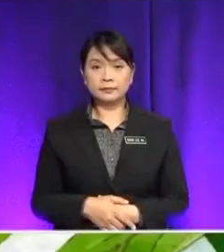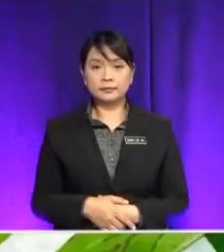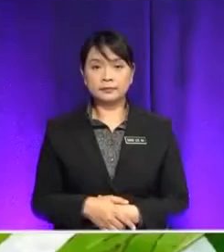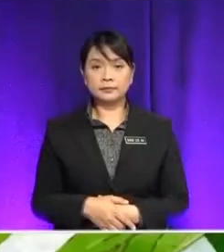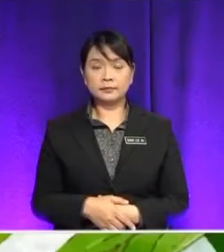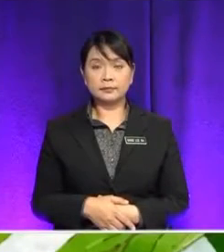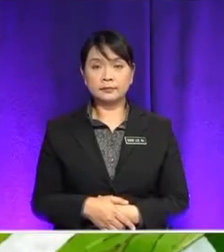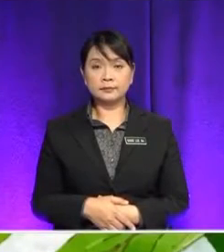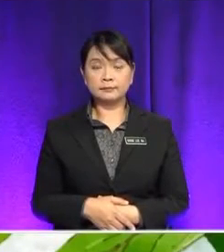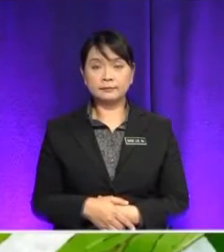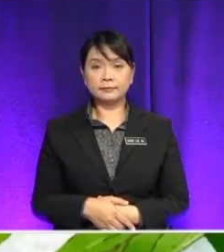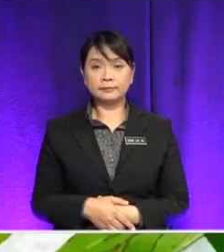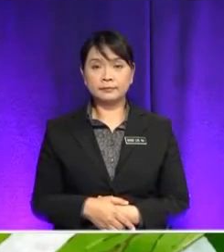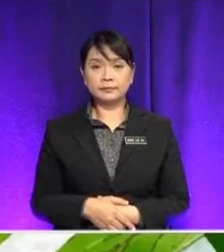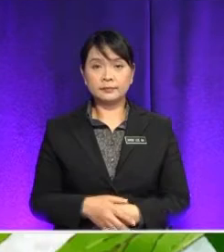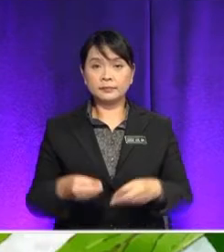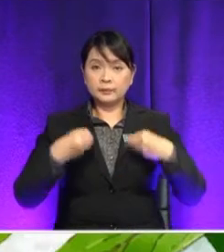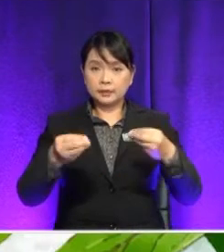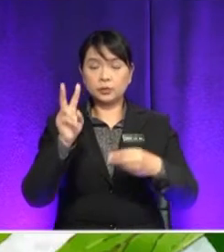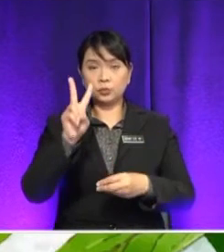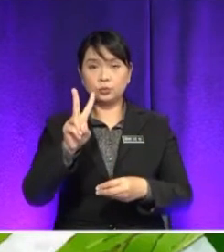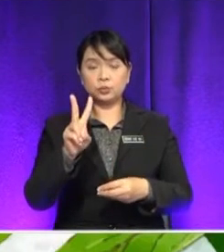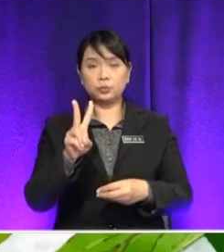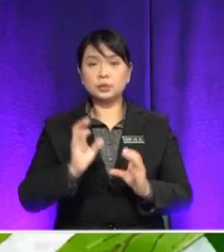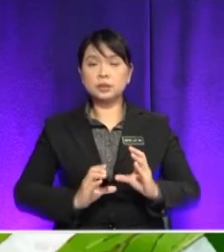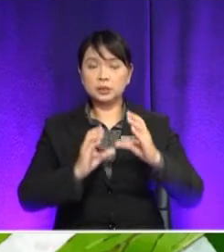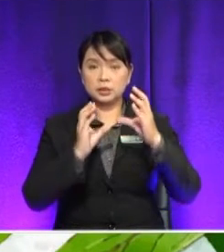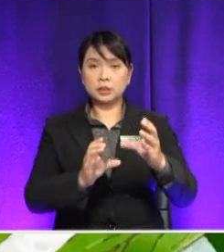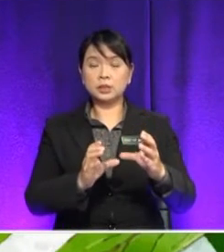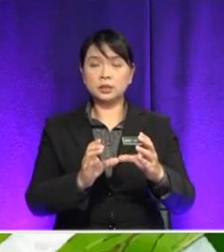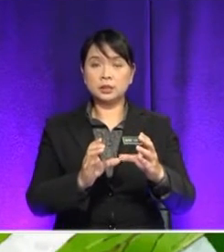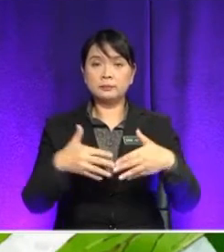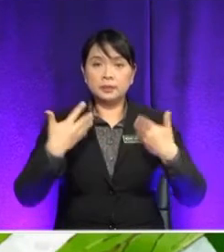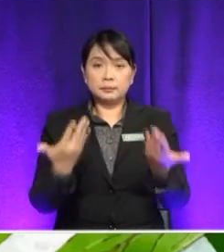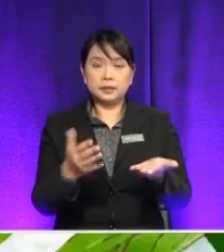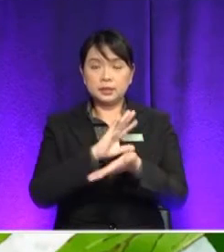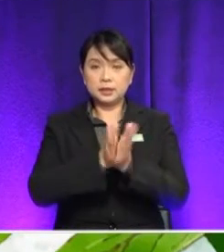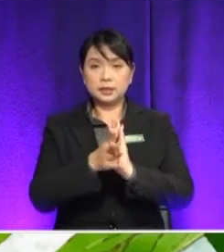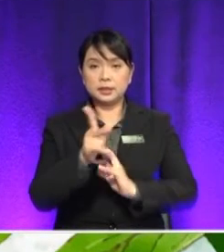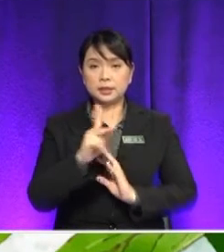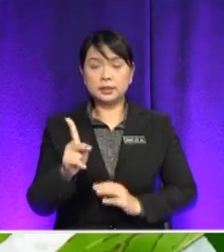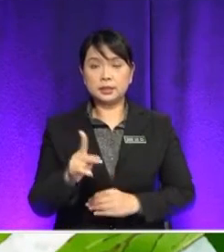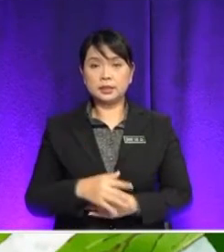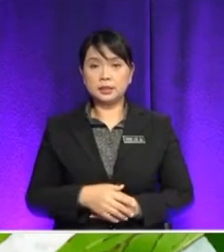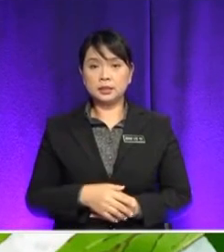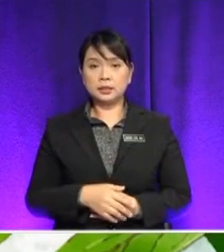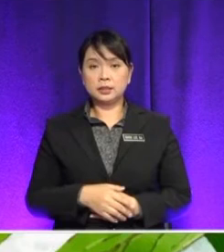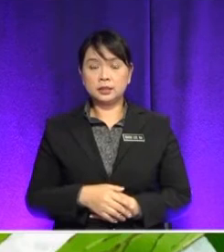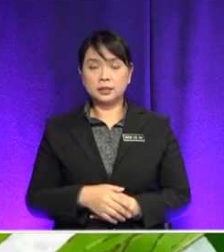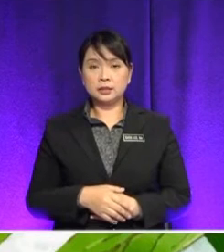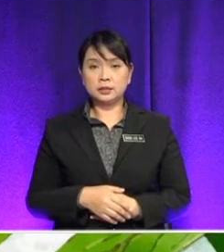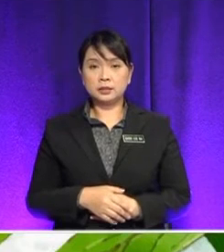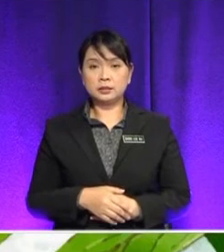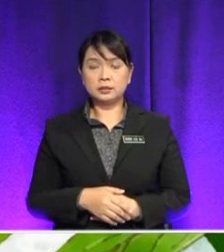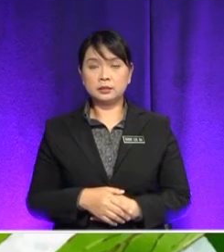iya say oke berikan dua challenge Bagaimana Yudith Bagaimana menjadikan sebuah pendulum itu berakhir